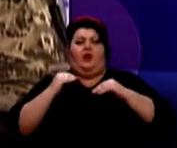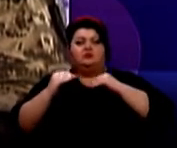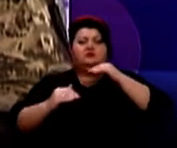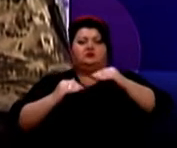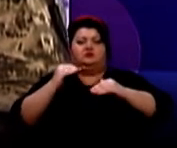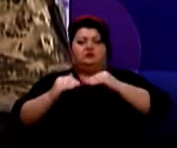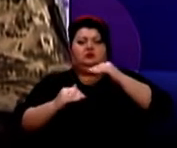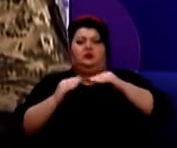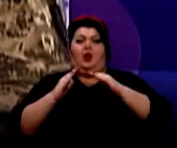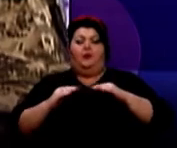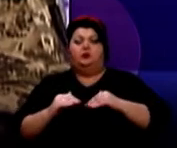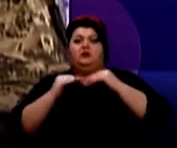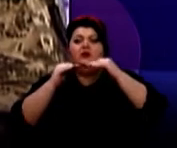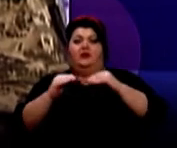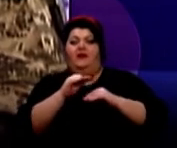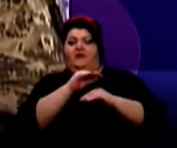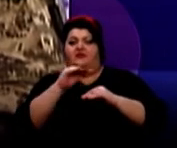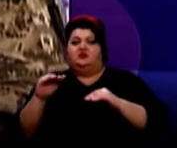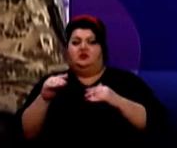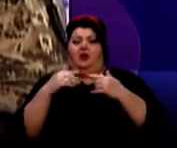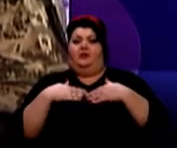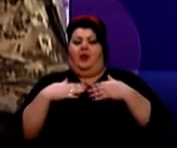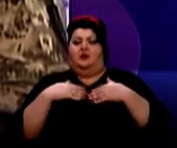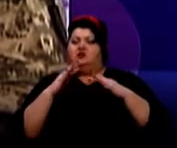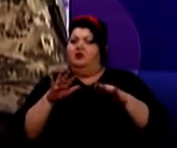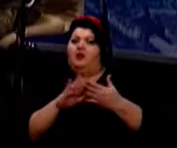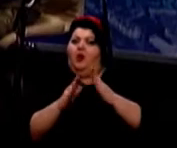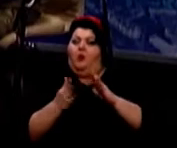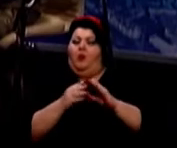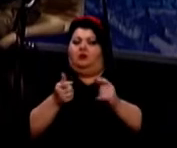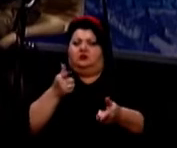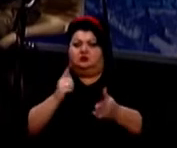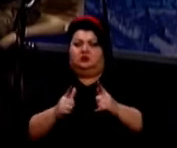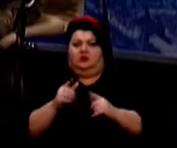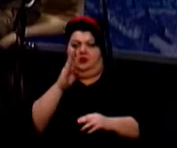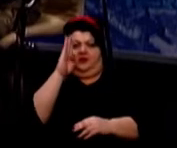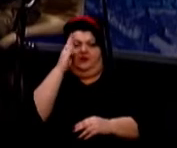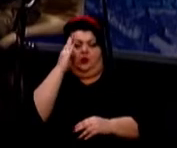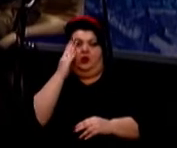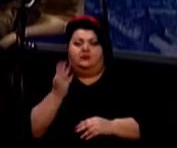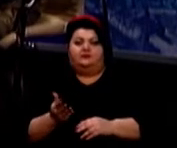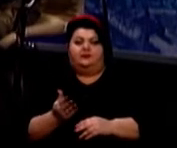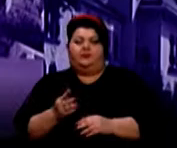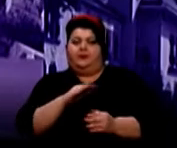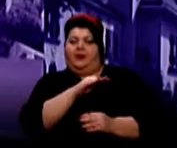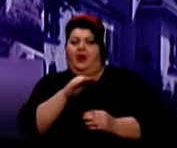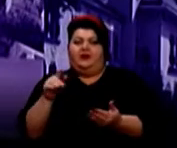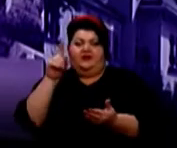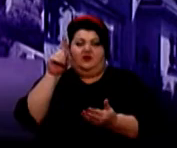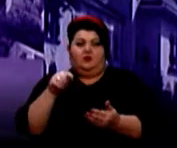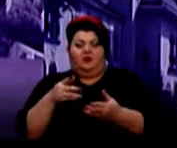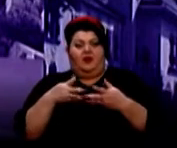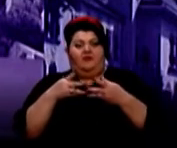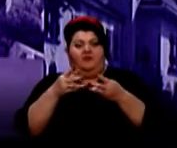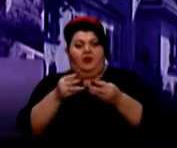на рівень вище від нашого вже не умовного, а діючого противника. Рівень довіри суспільства до армії впливає на